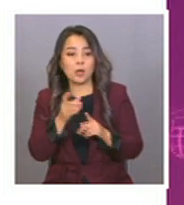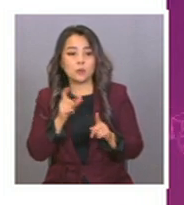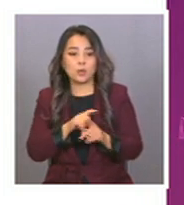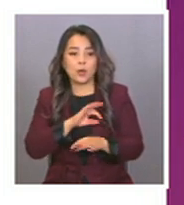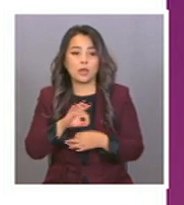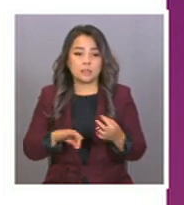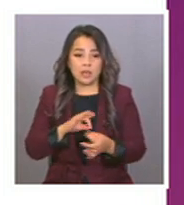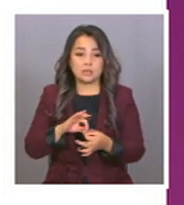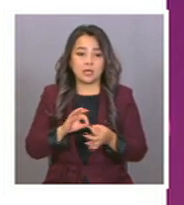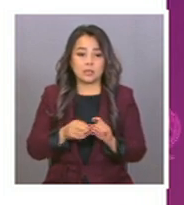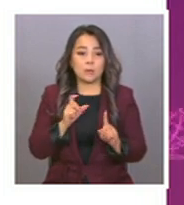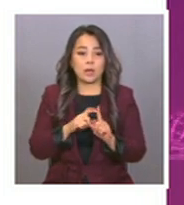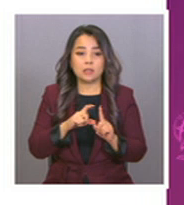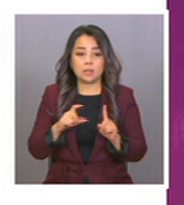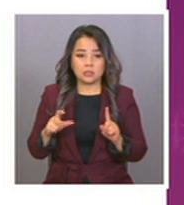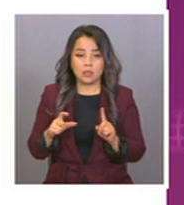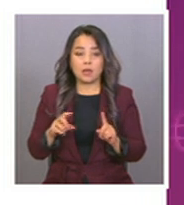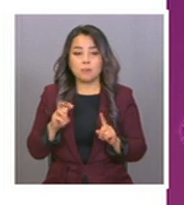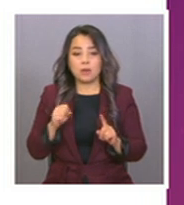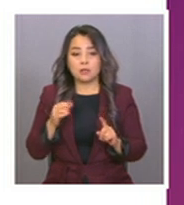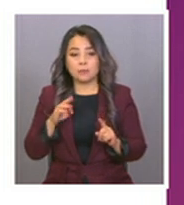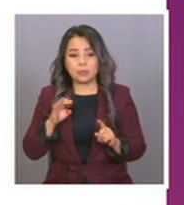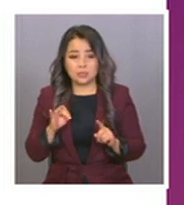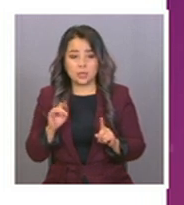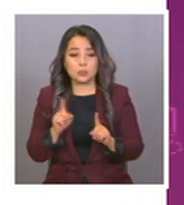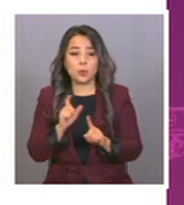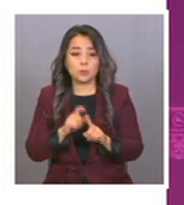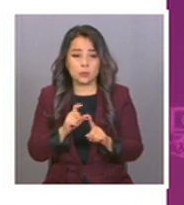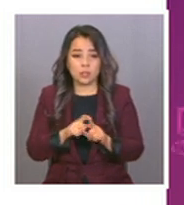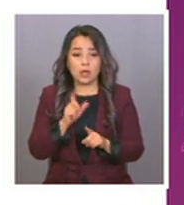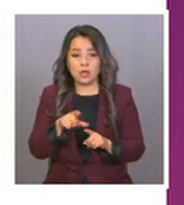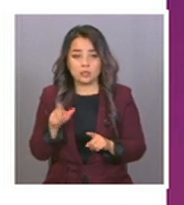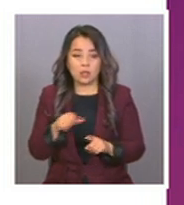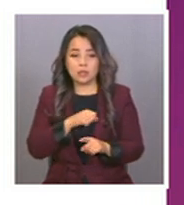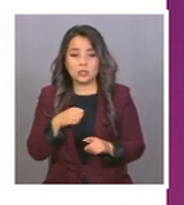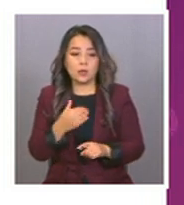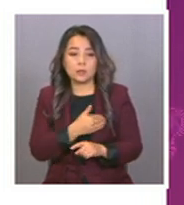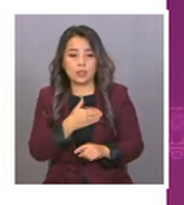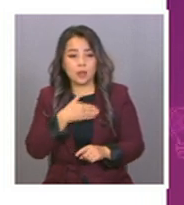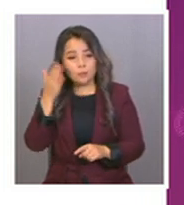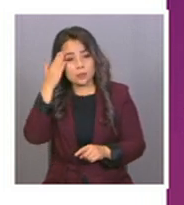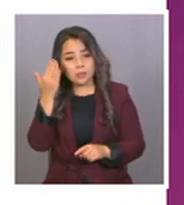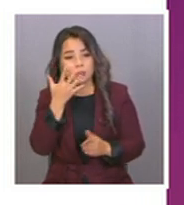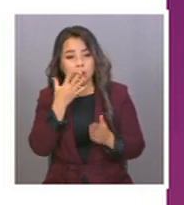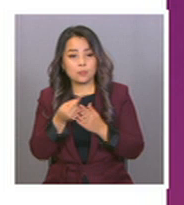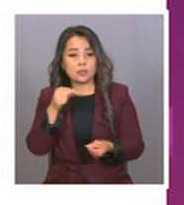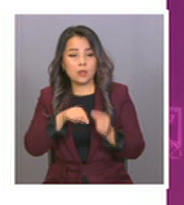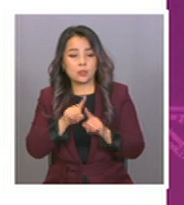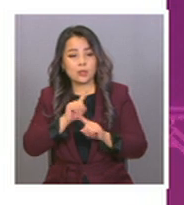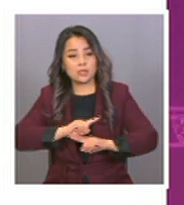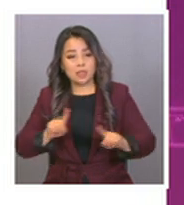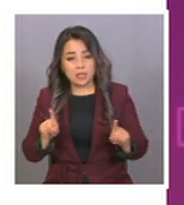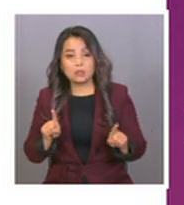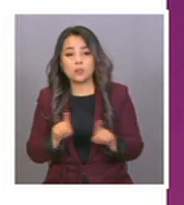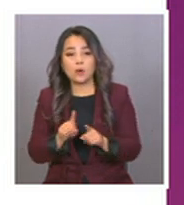мақалда, және Майқы бидің сөзінде, адамның ізгі қасиеттері оларды бір-бірінен ерекшелендіріп,